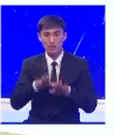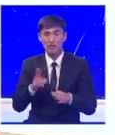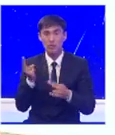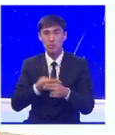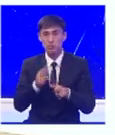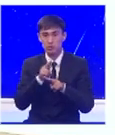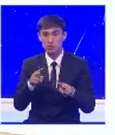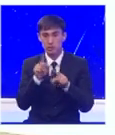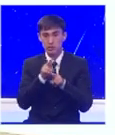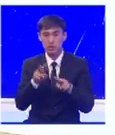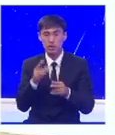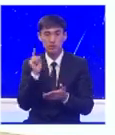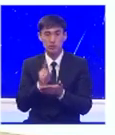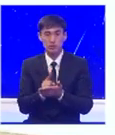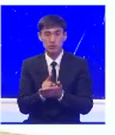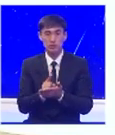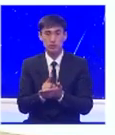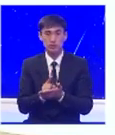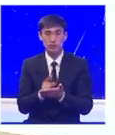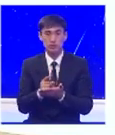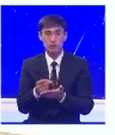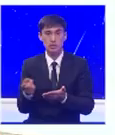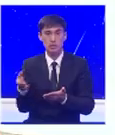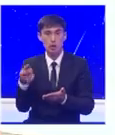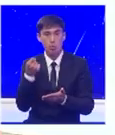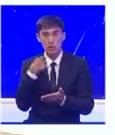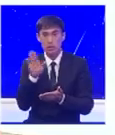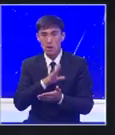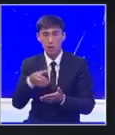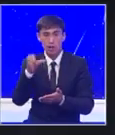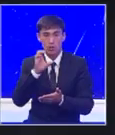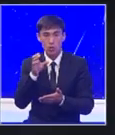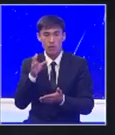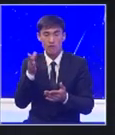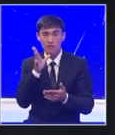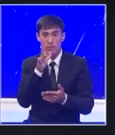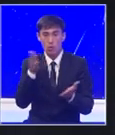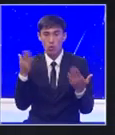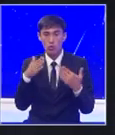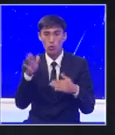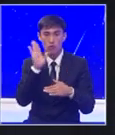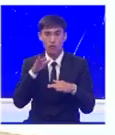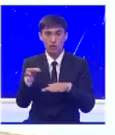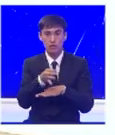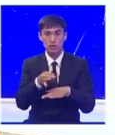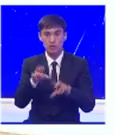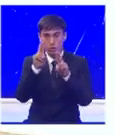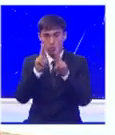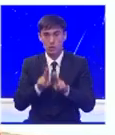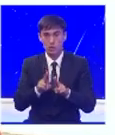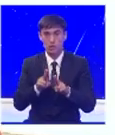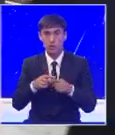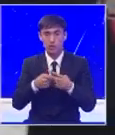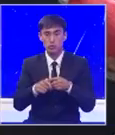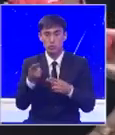присмотра, следили за ними, не употребляли алкогольные напитки во время отдыха, у воды особенно. Соблюдали технику безопасности